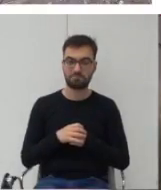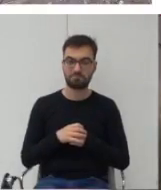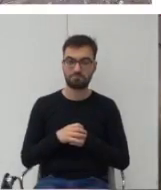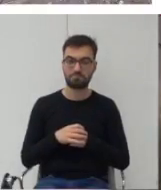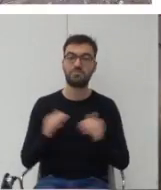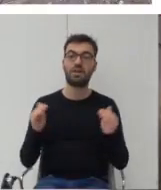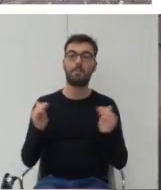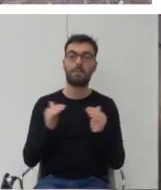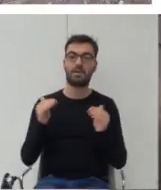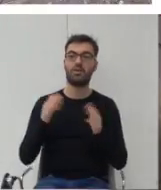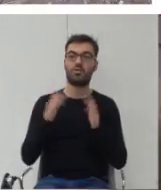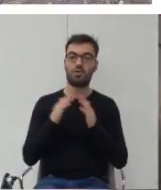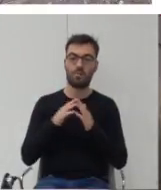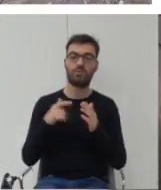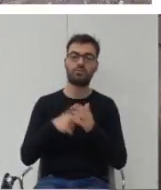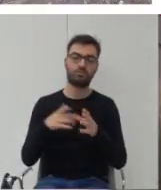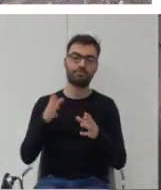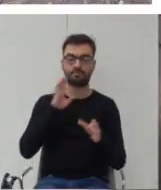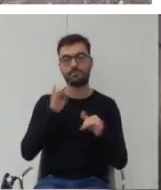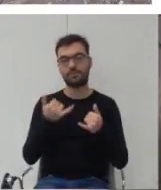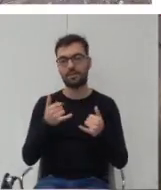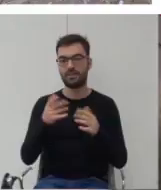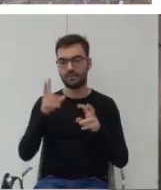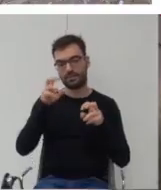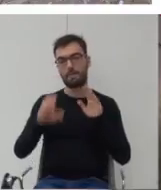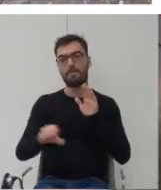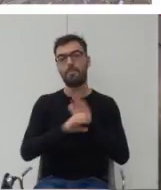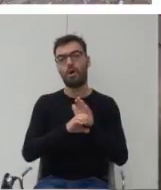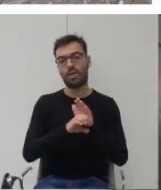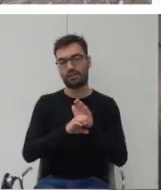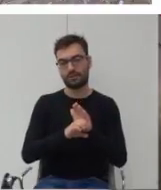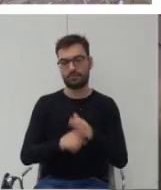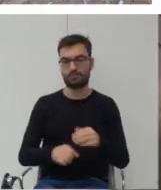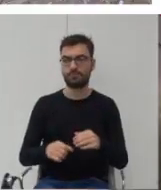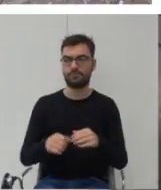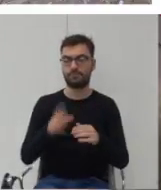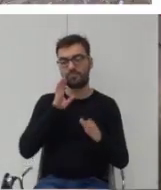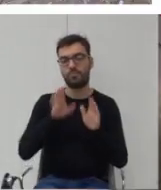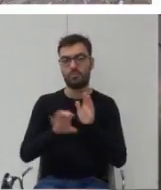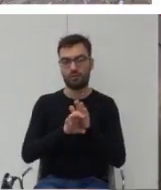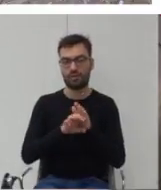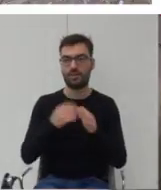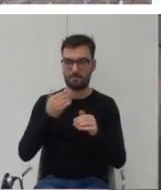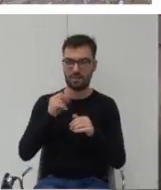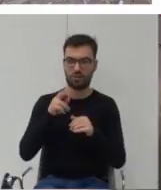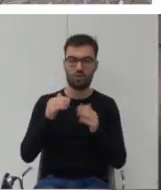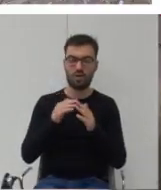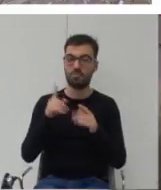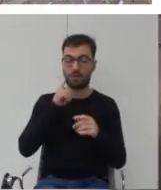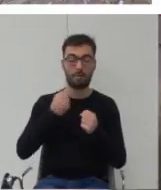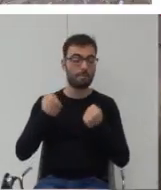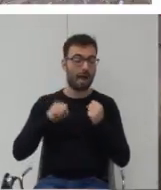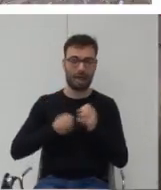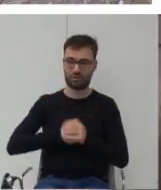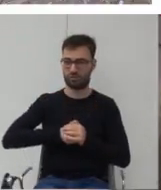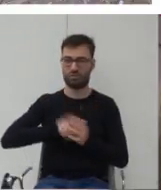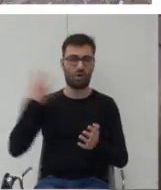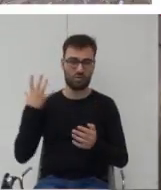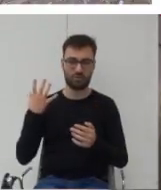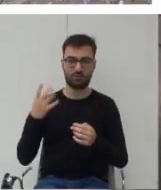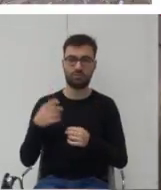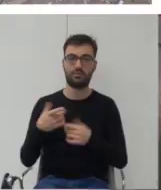mikrodomek to może być coś w rodzaju takiej protezy tego programu, ponieważ on jest bardzo drogi i generalnie w